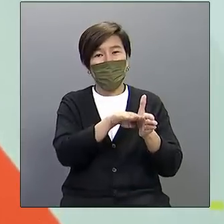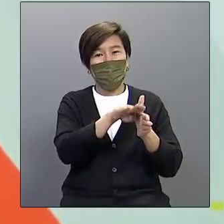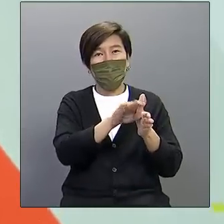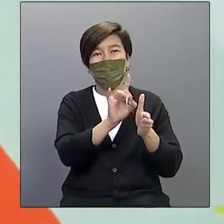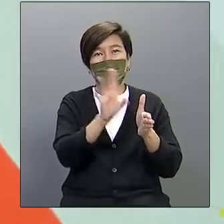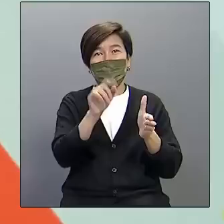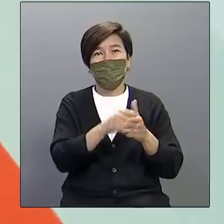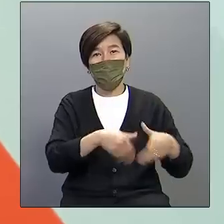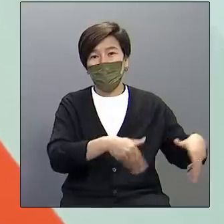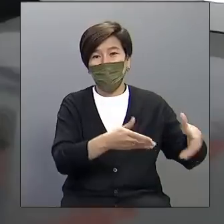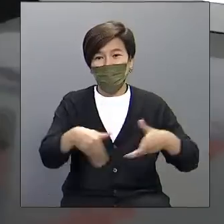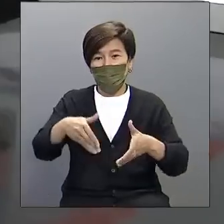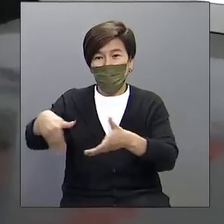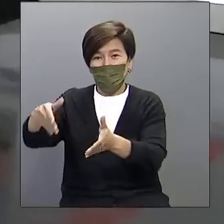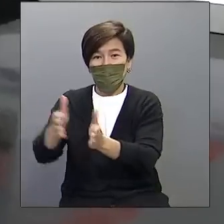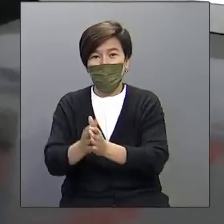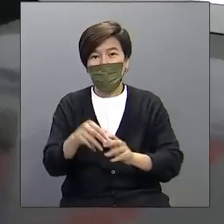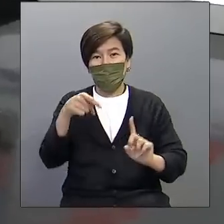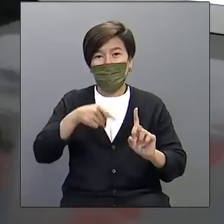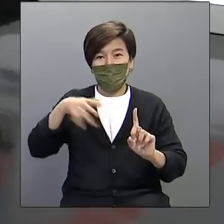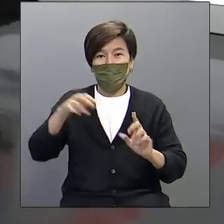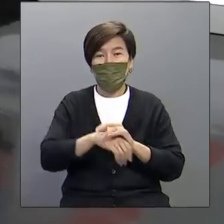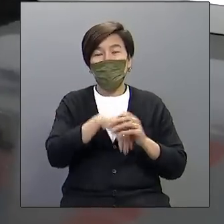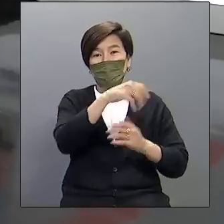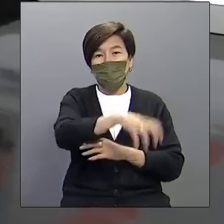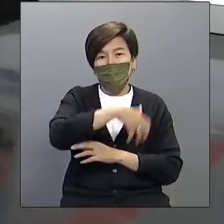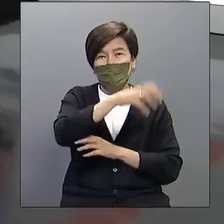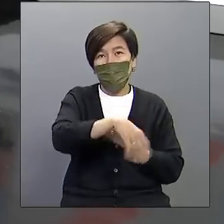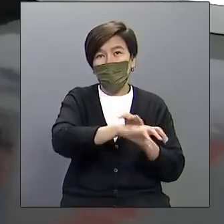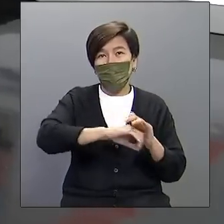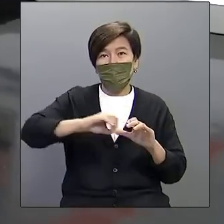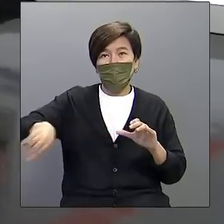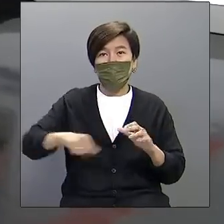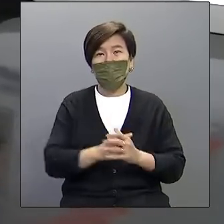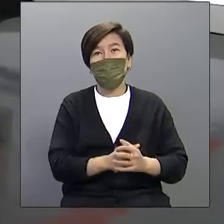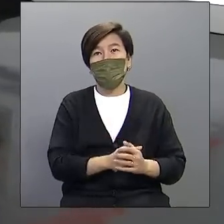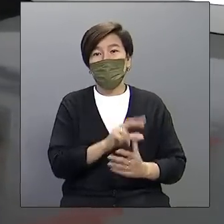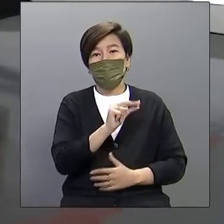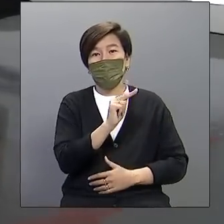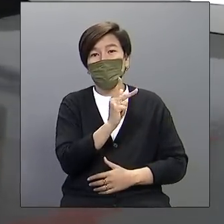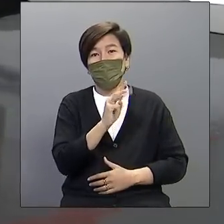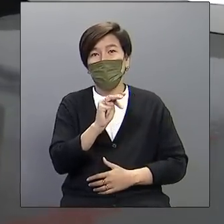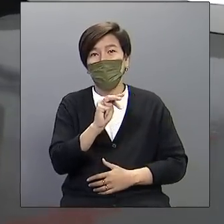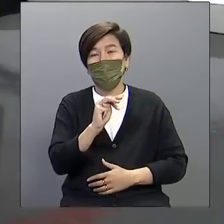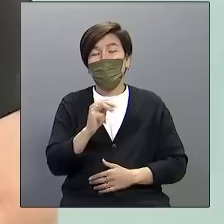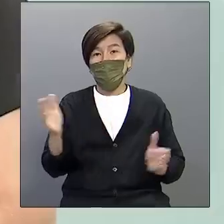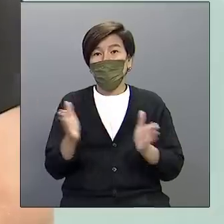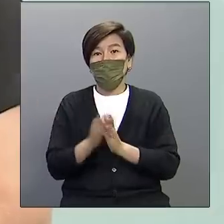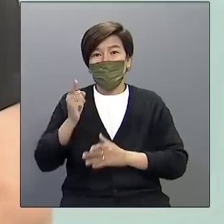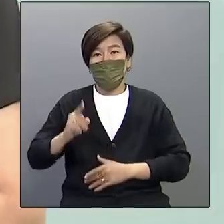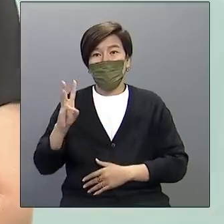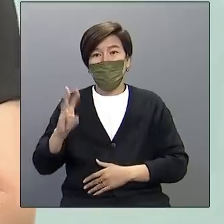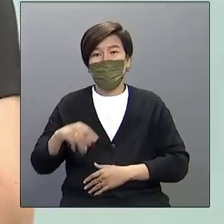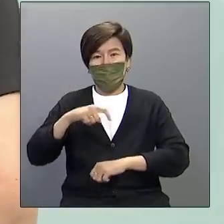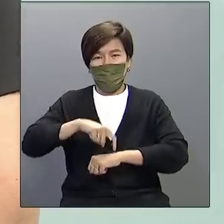1,000 กวาครองที่เราคุดลอกไปก็เพียงแค่ 3,000 กิโลเมรจากทั้งหมด 6,000 กิโลเมตรอนนี้ต้องใช